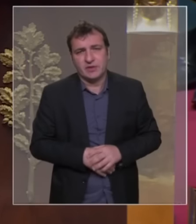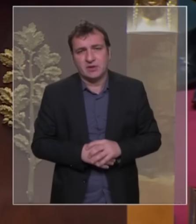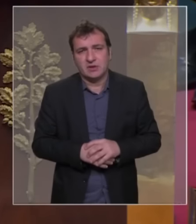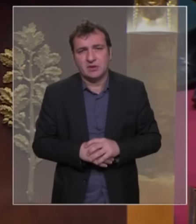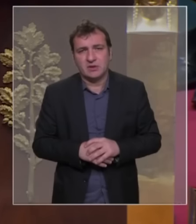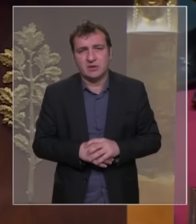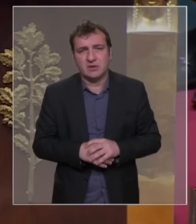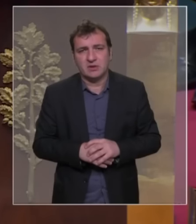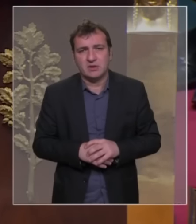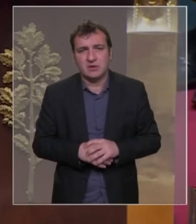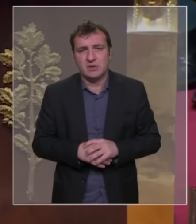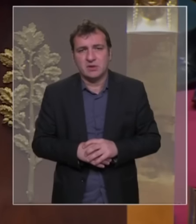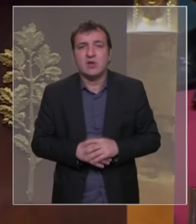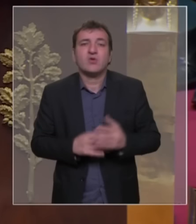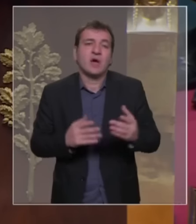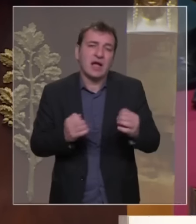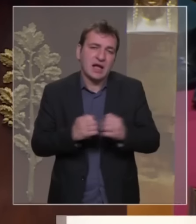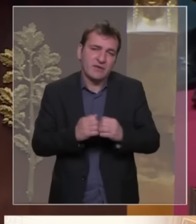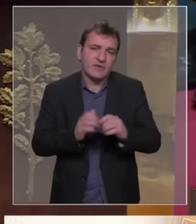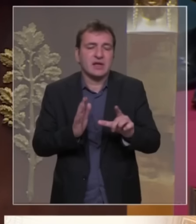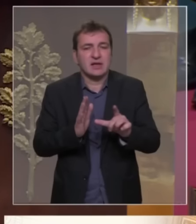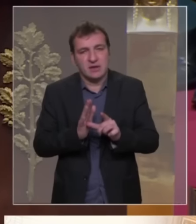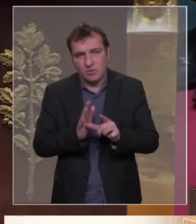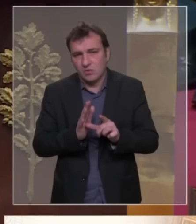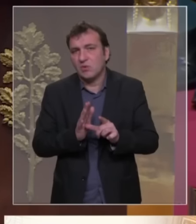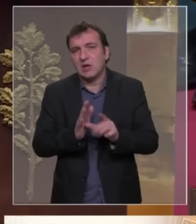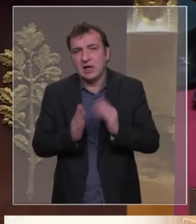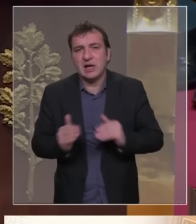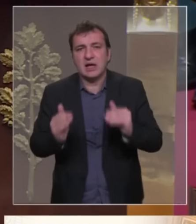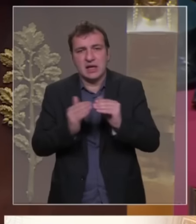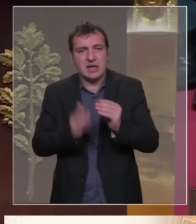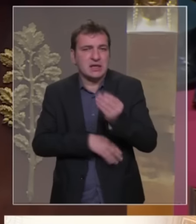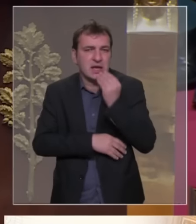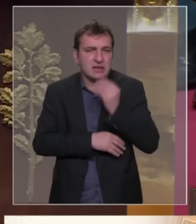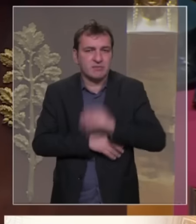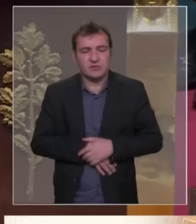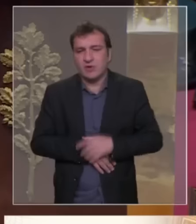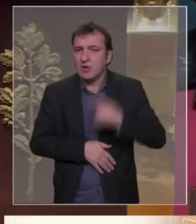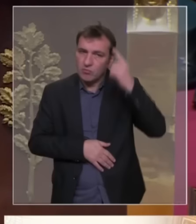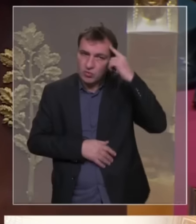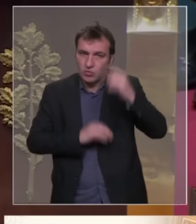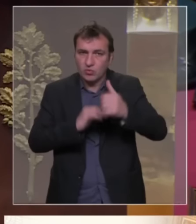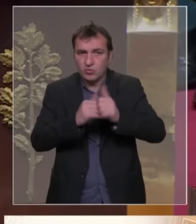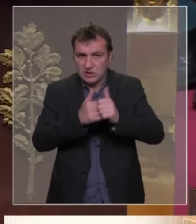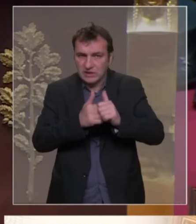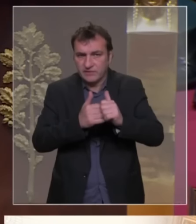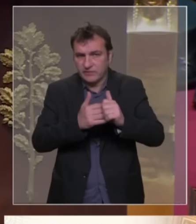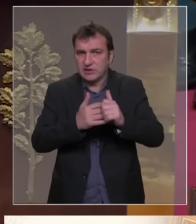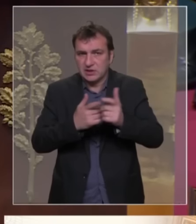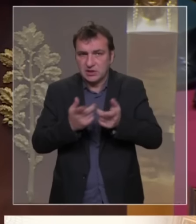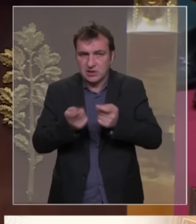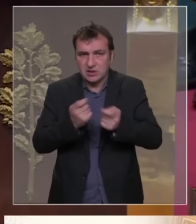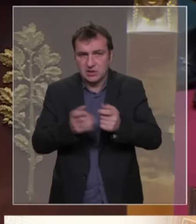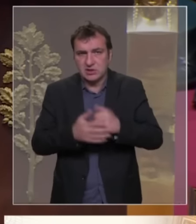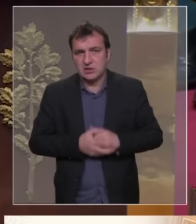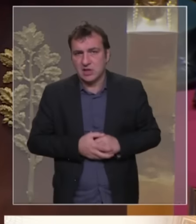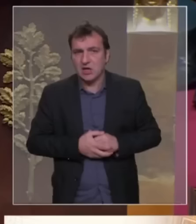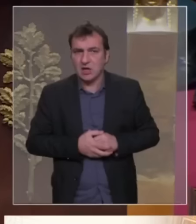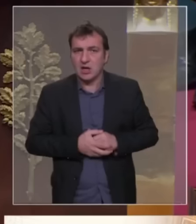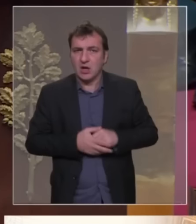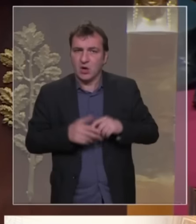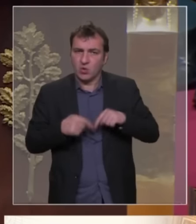au-delà et avec les lois Egalim évidemment, pour relever ces défis, mon gouvernement reprendra sans délai le projet de loi